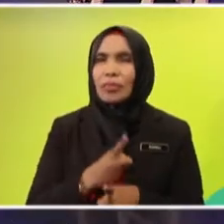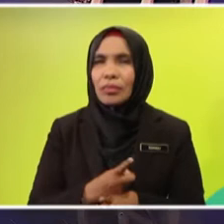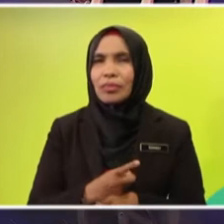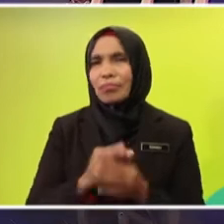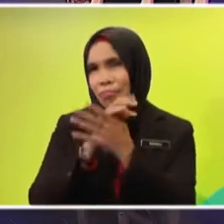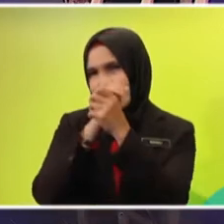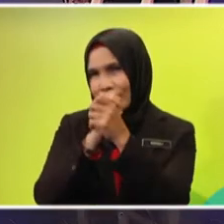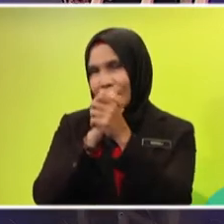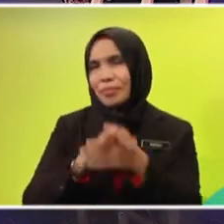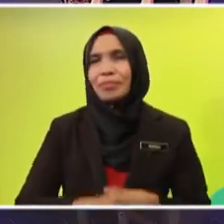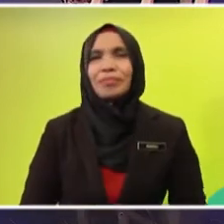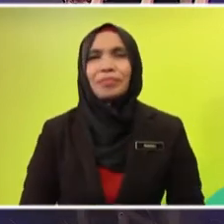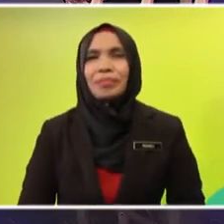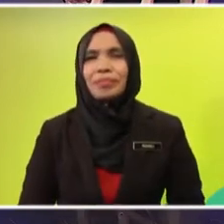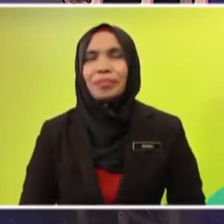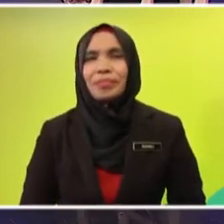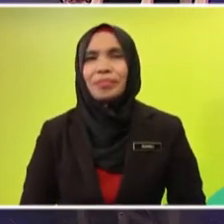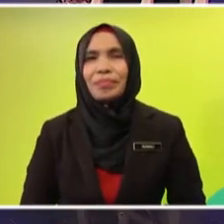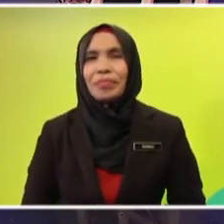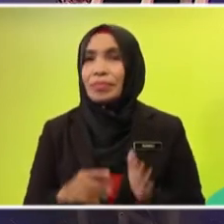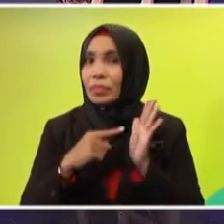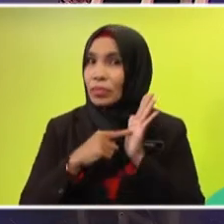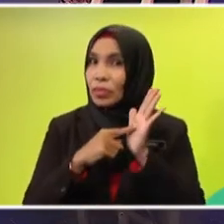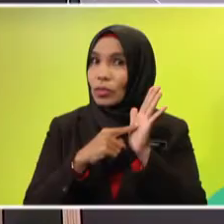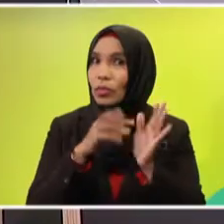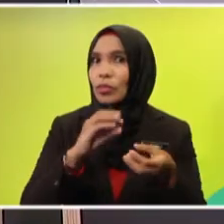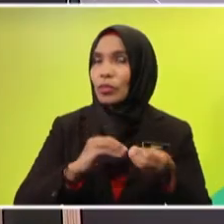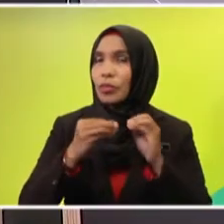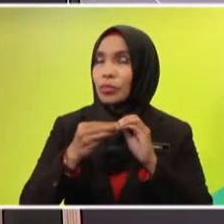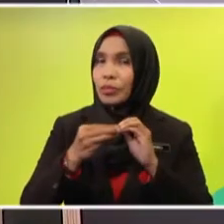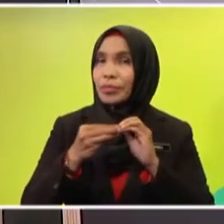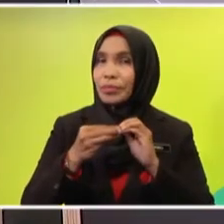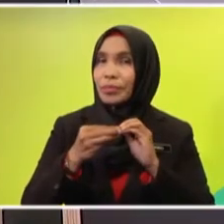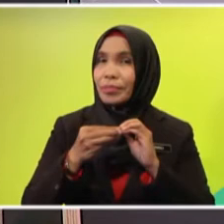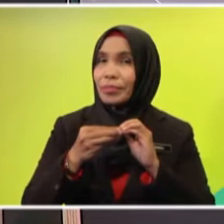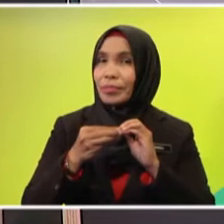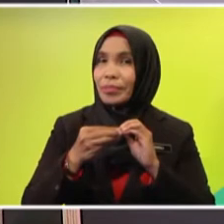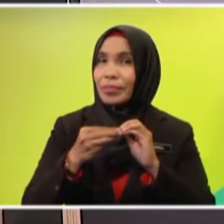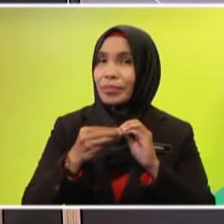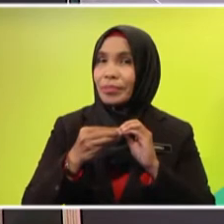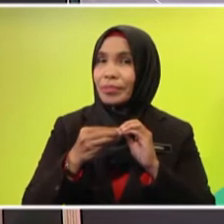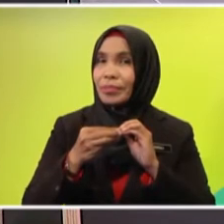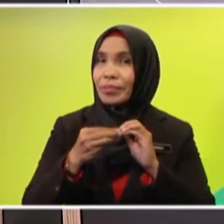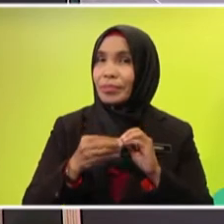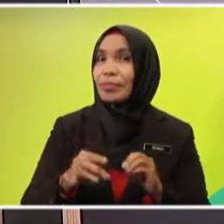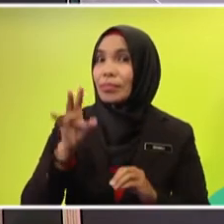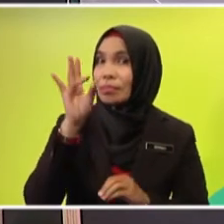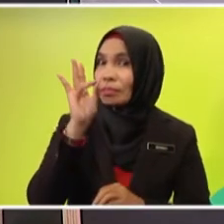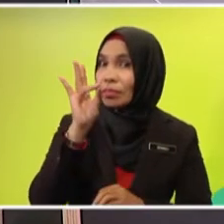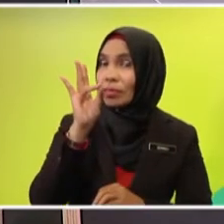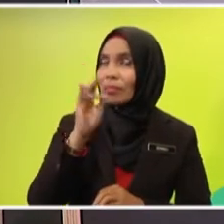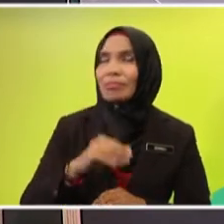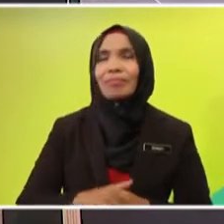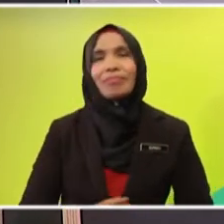Irfan dan seterusnya kita akan Tunjukkan nombor numbur 7 nomor 7